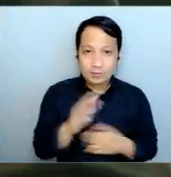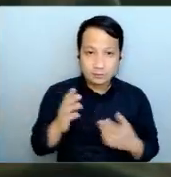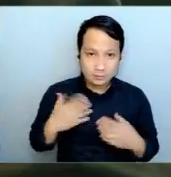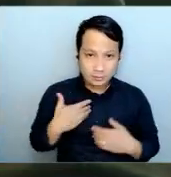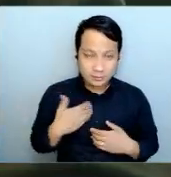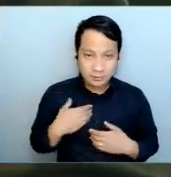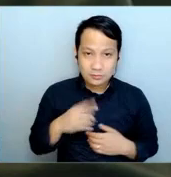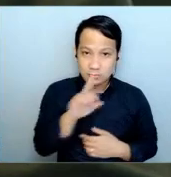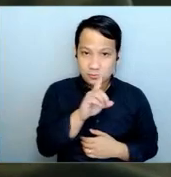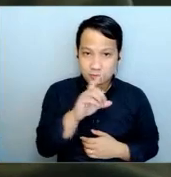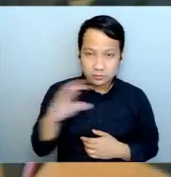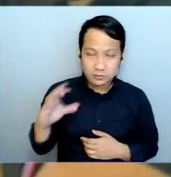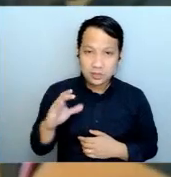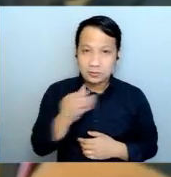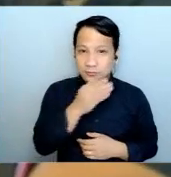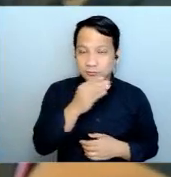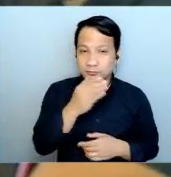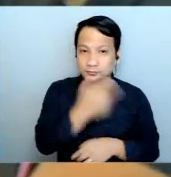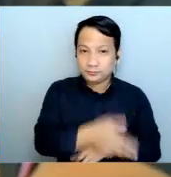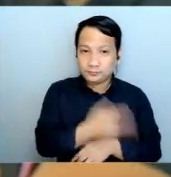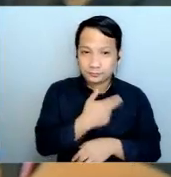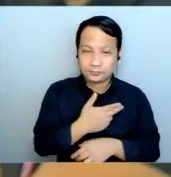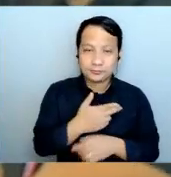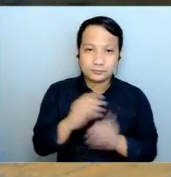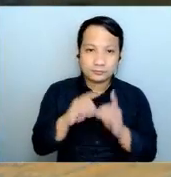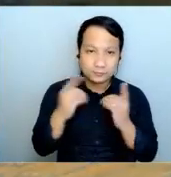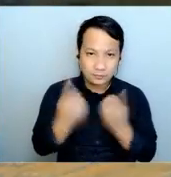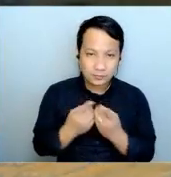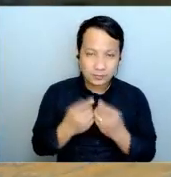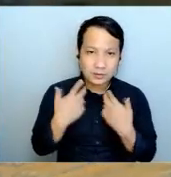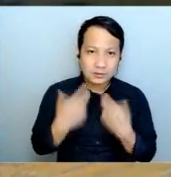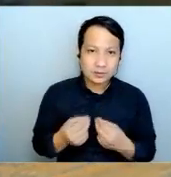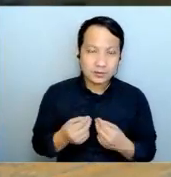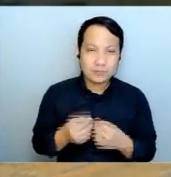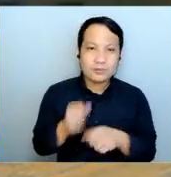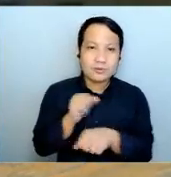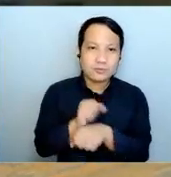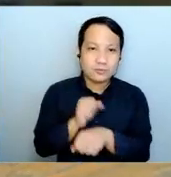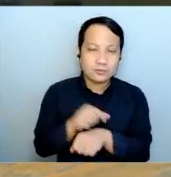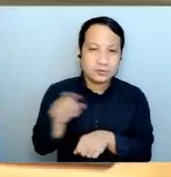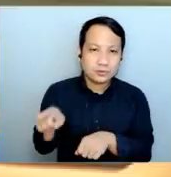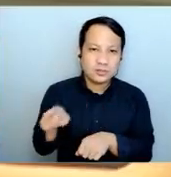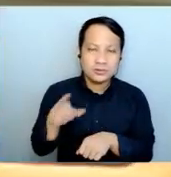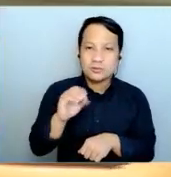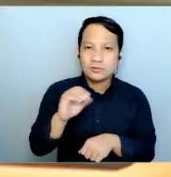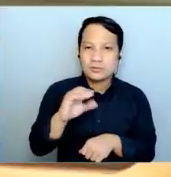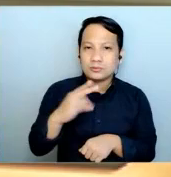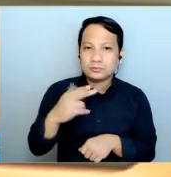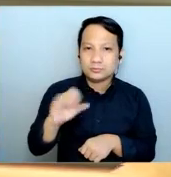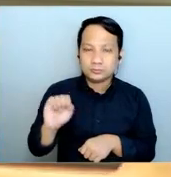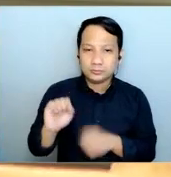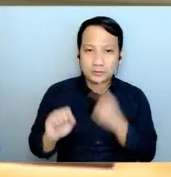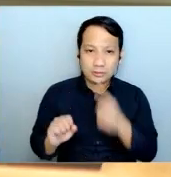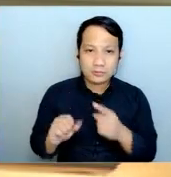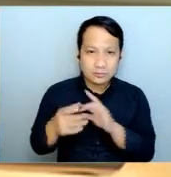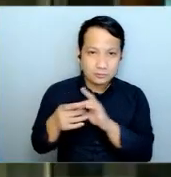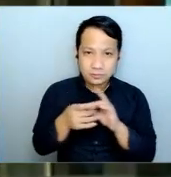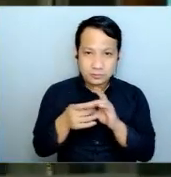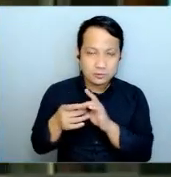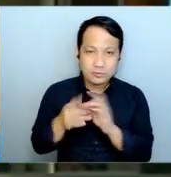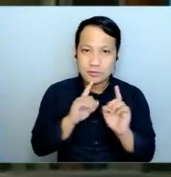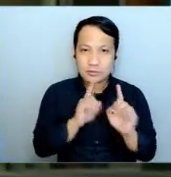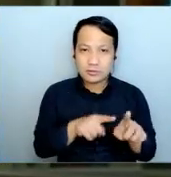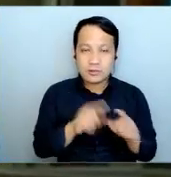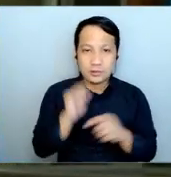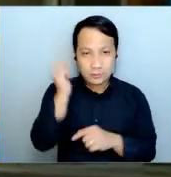One Hospital Command Center ng Department of Health. Trabaho ng OHCC na tiyakin ang coordinated response ng gobyerno